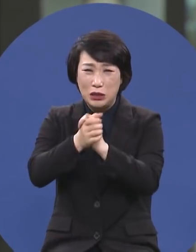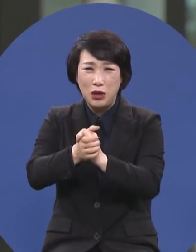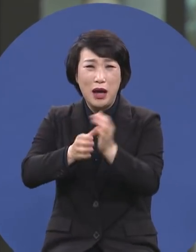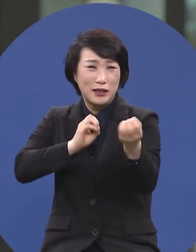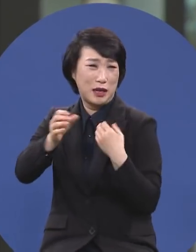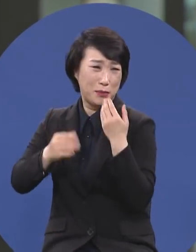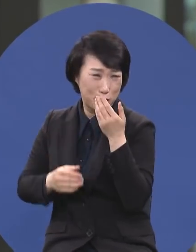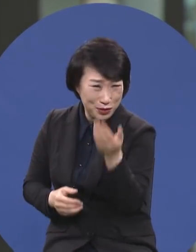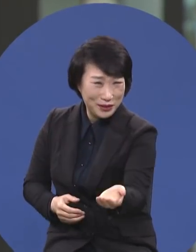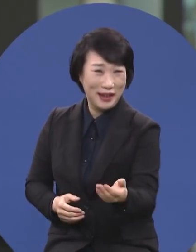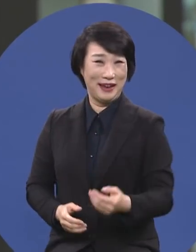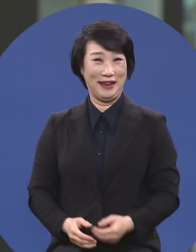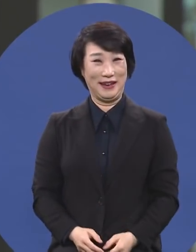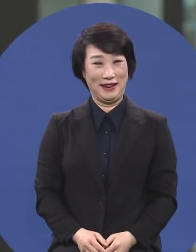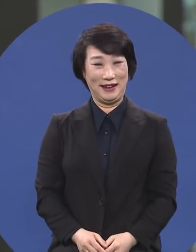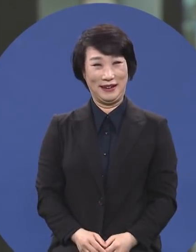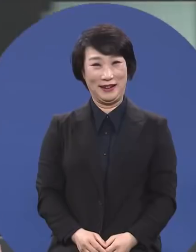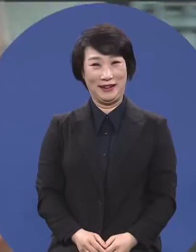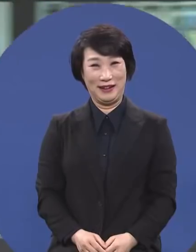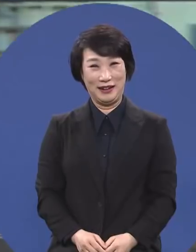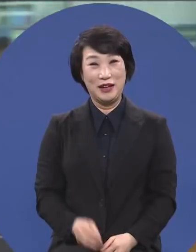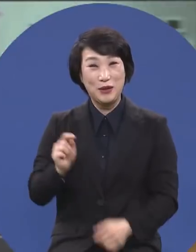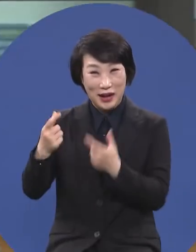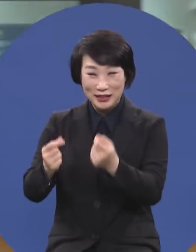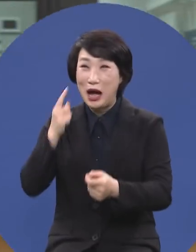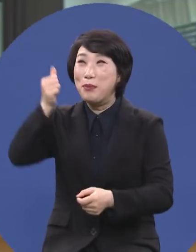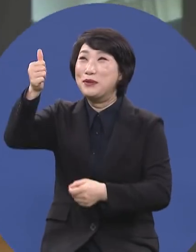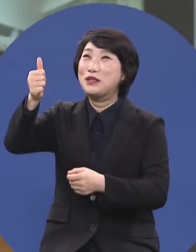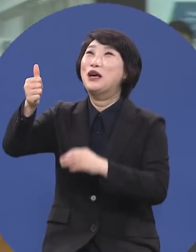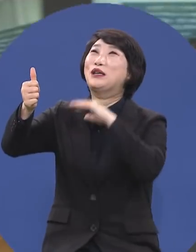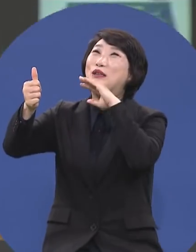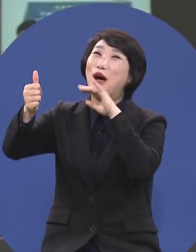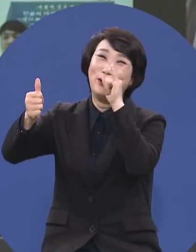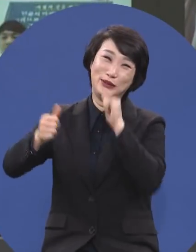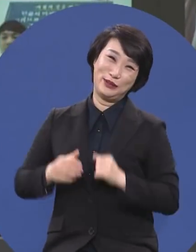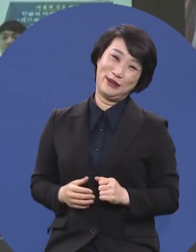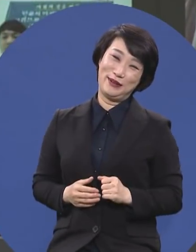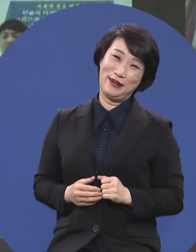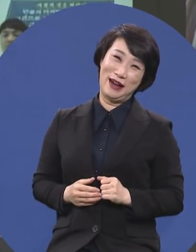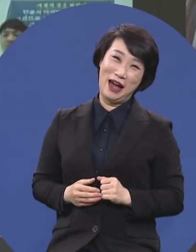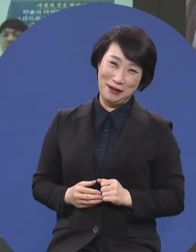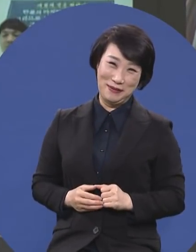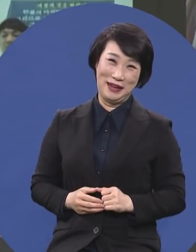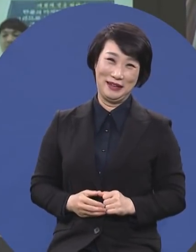내가 시행하리라. 이런 아버지가 기다린다 이 말입니다.